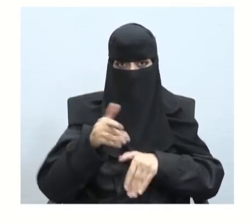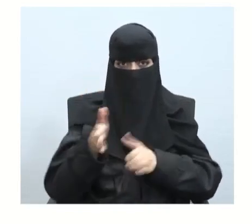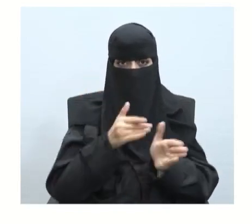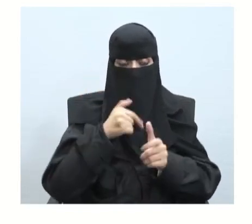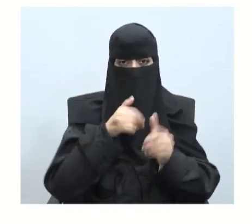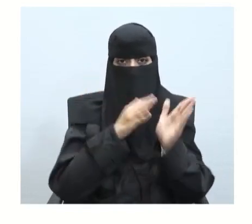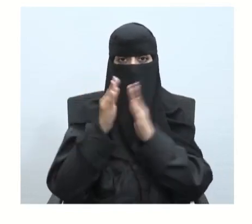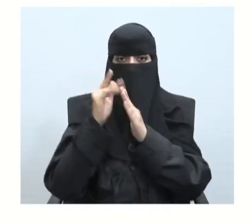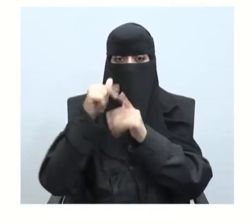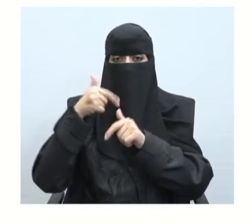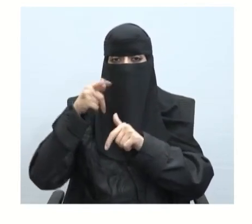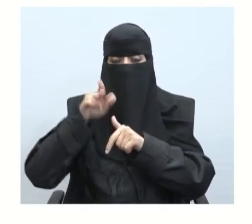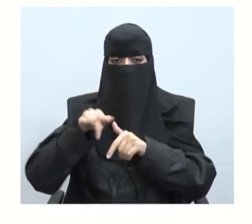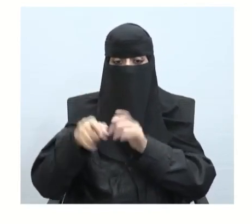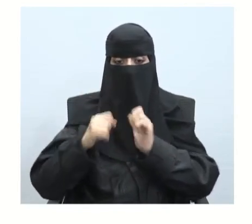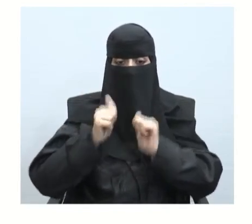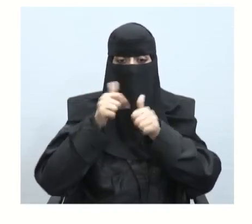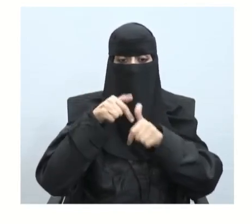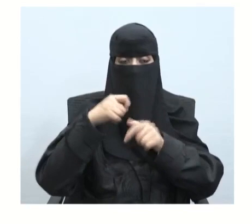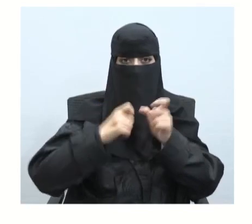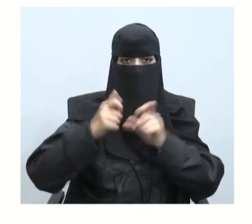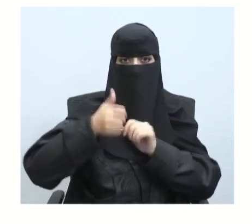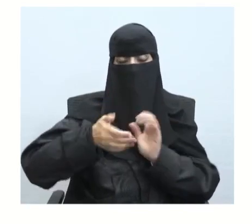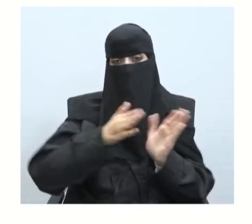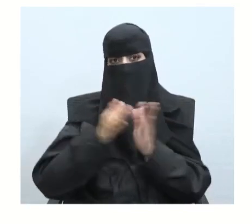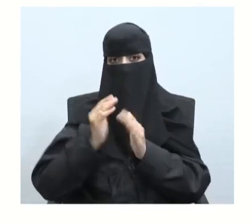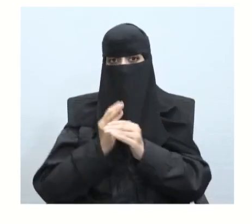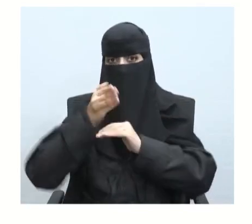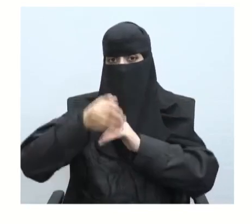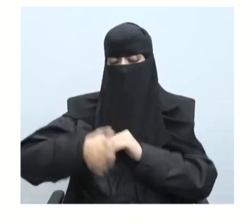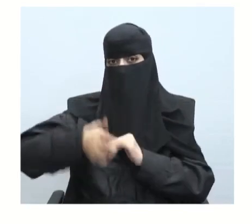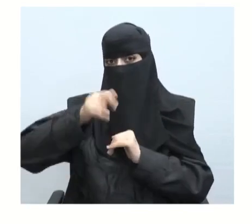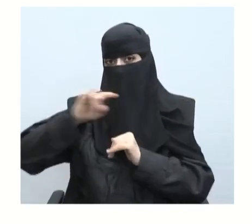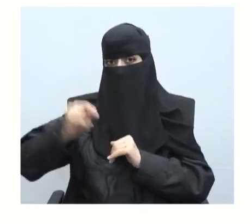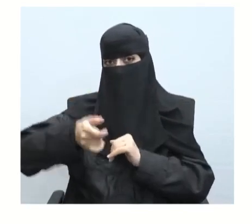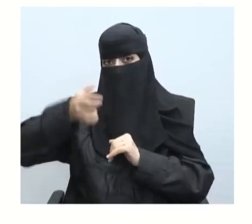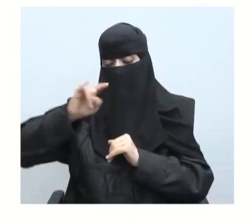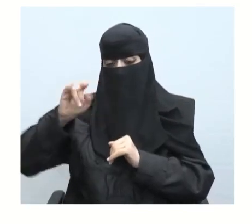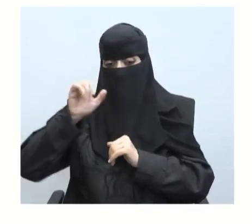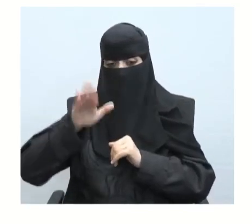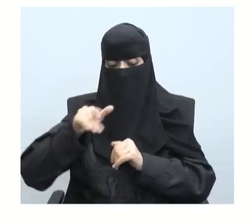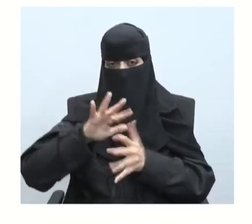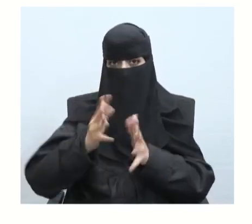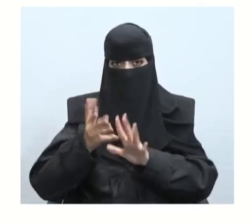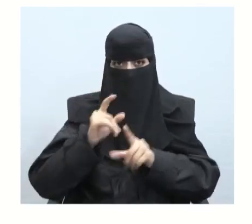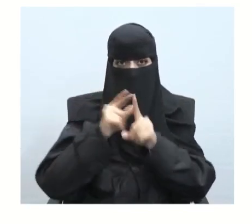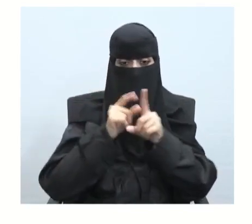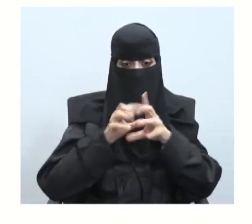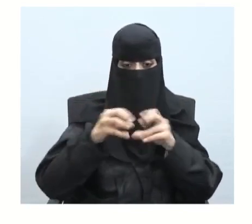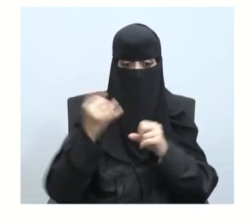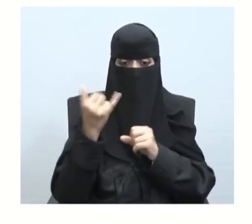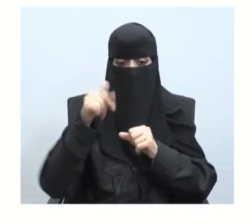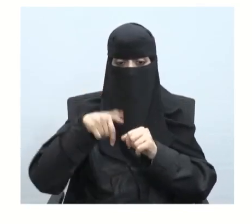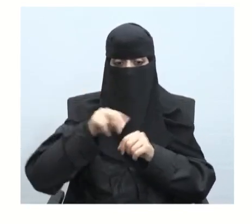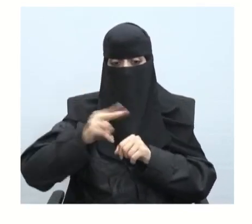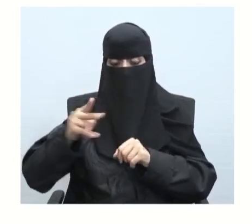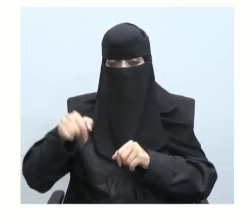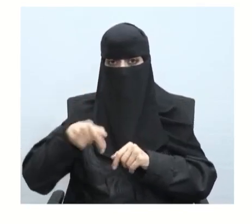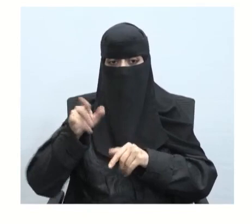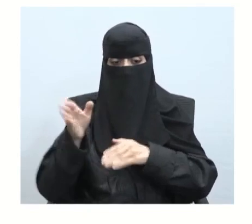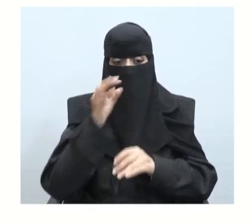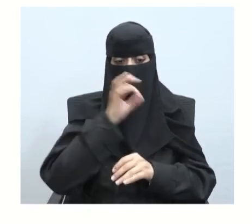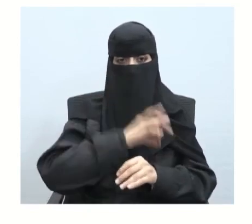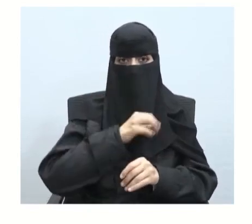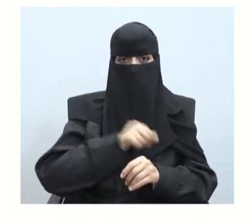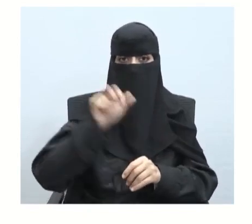ايضا وحده من القدره تقاس بوحده الواط دخلنا في الالات من حيث التعريف والاهميه والانواع كما